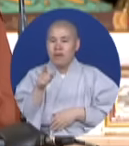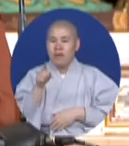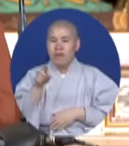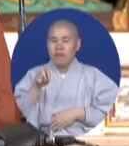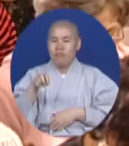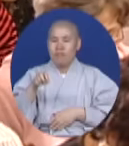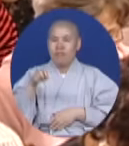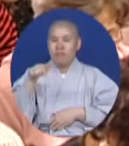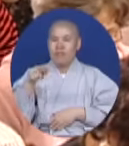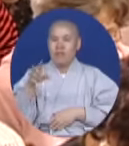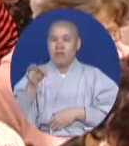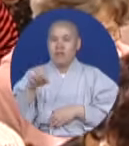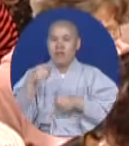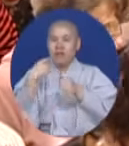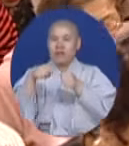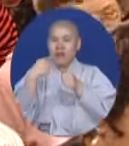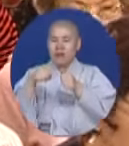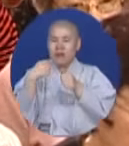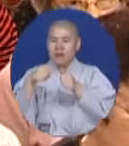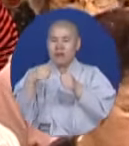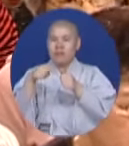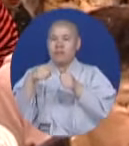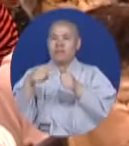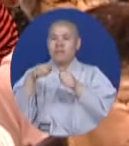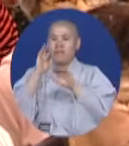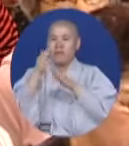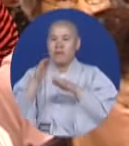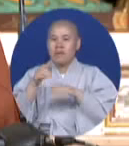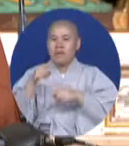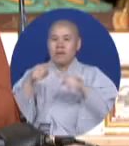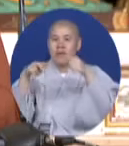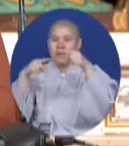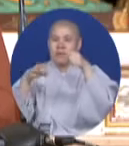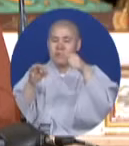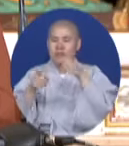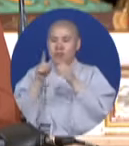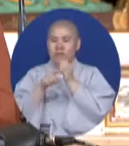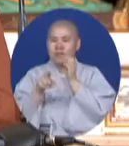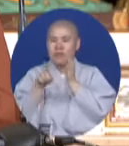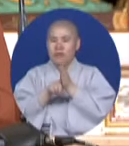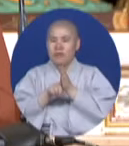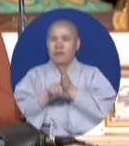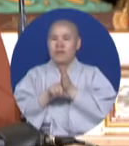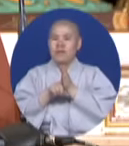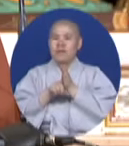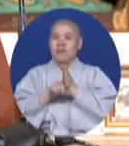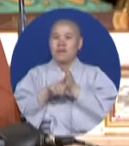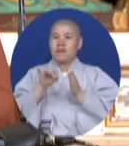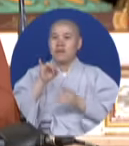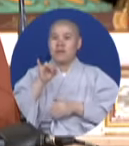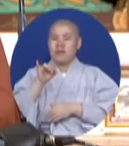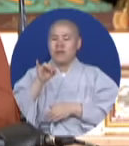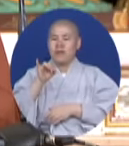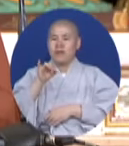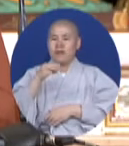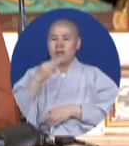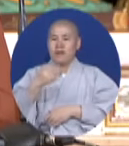가르침입니다. 그래서 일승불교는 일염이 즉시 무량겁이요